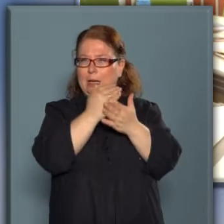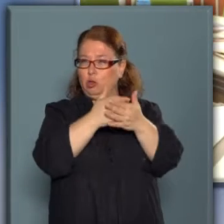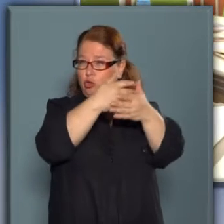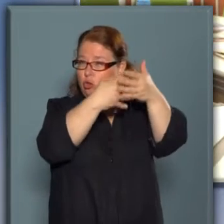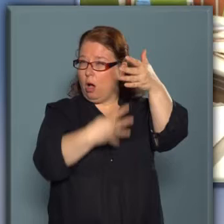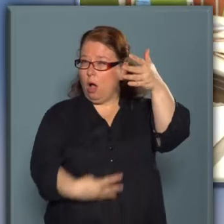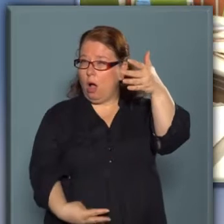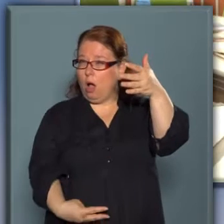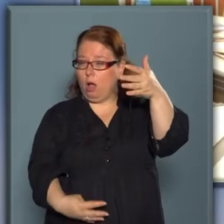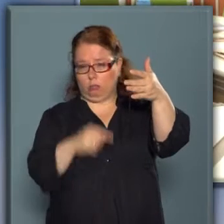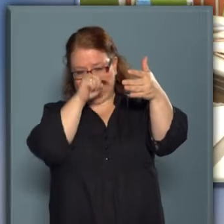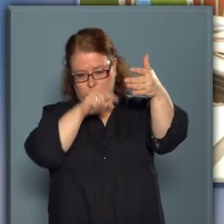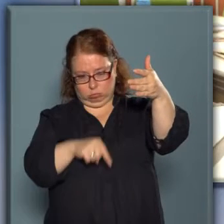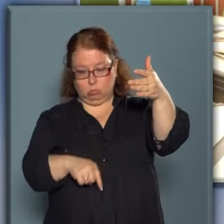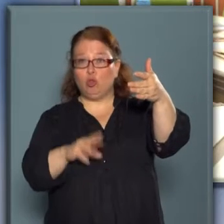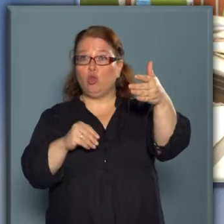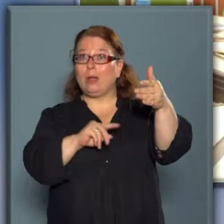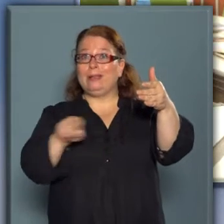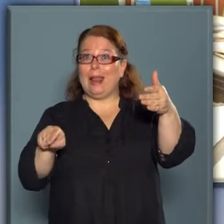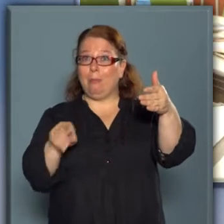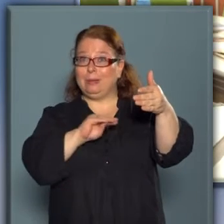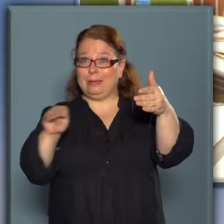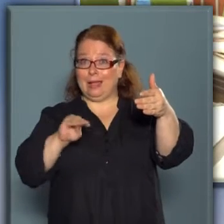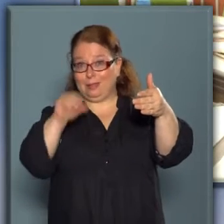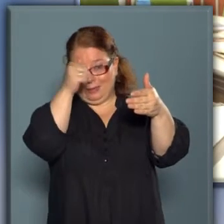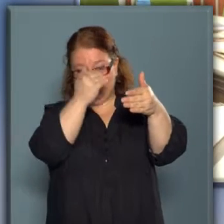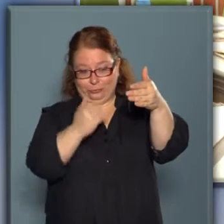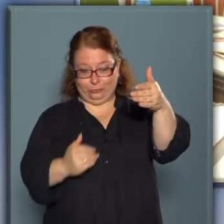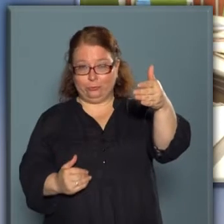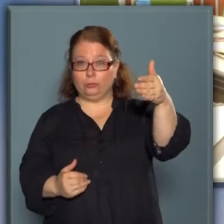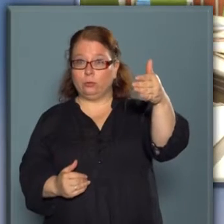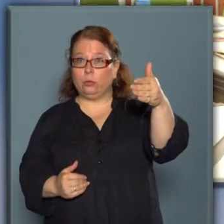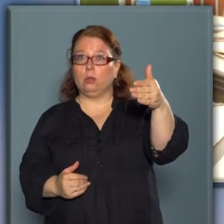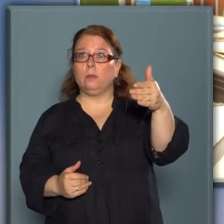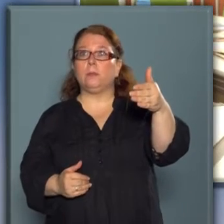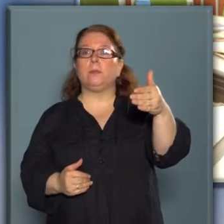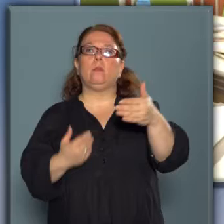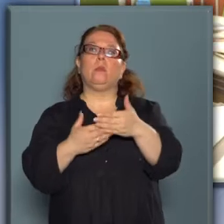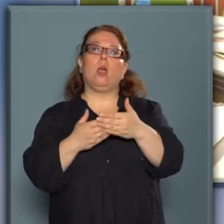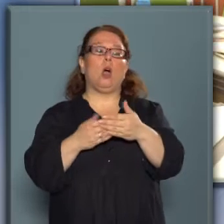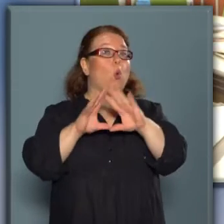lista, és ott vannak a listán azok a kitelepítettek, tehát a kitelepítettek